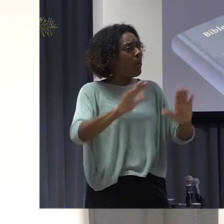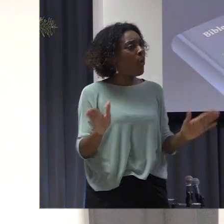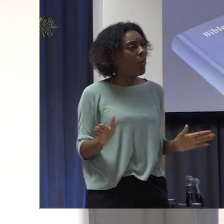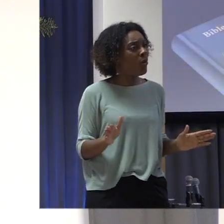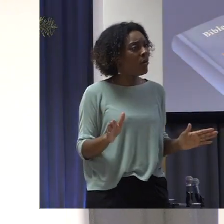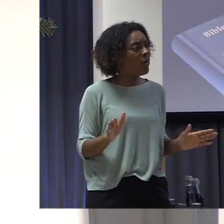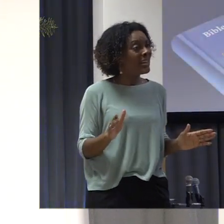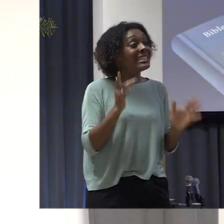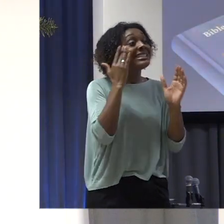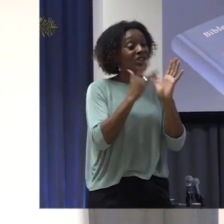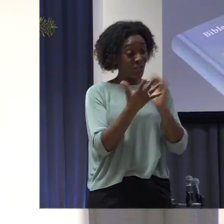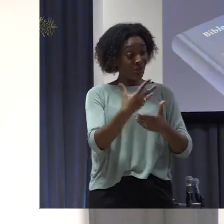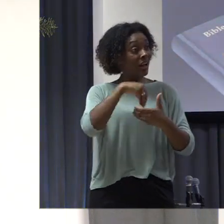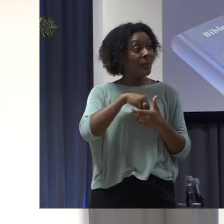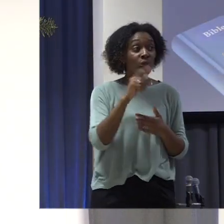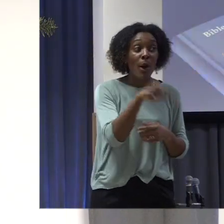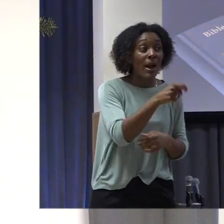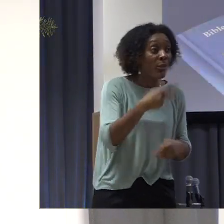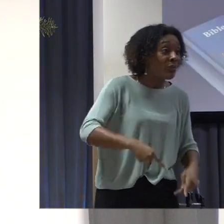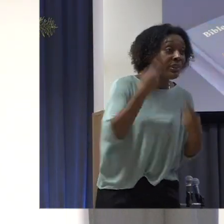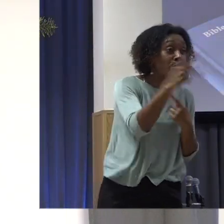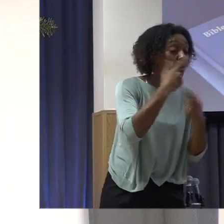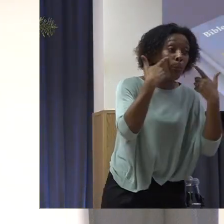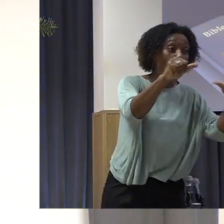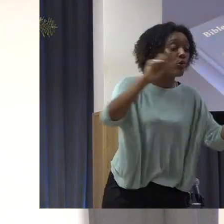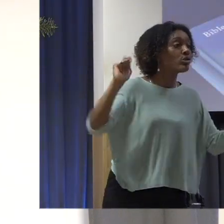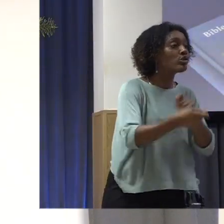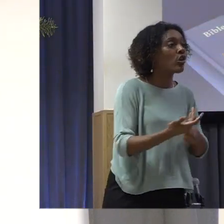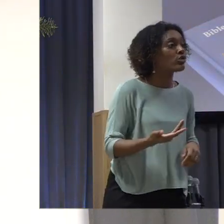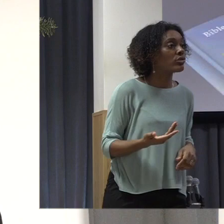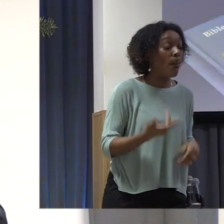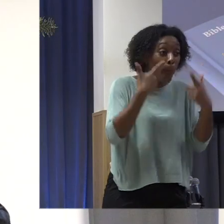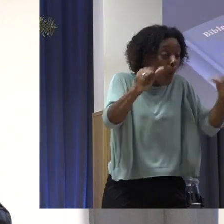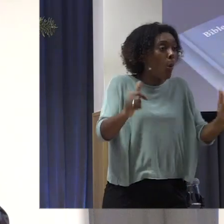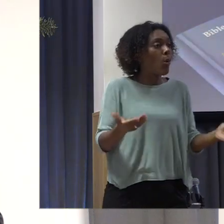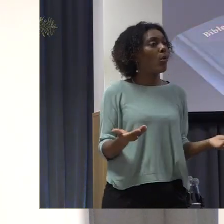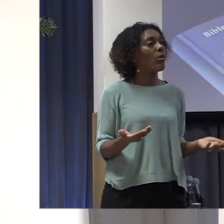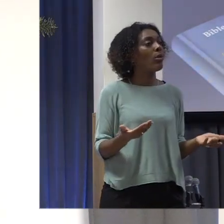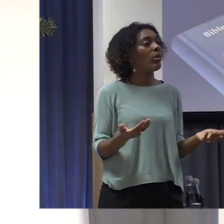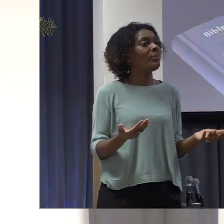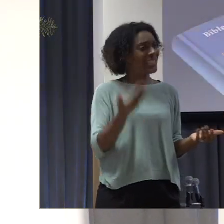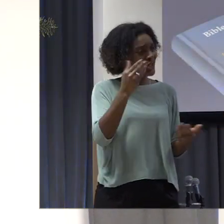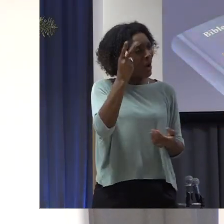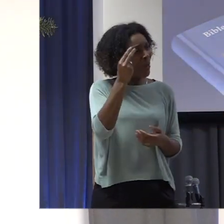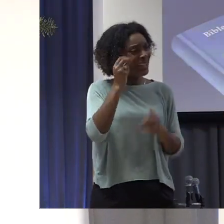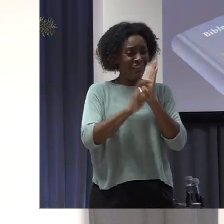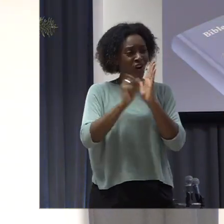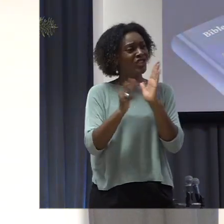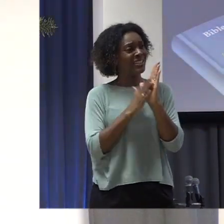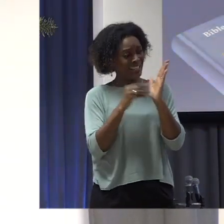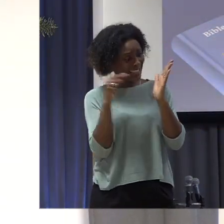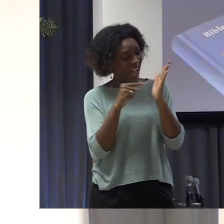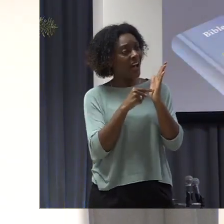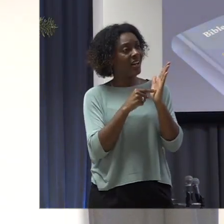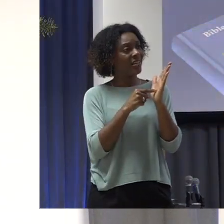changement. Et pourquoi cela? Mais parce que si nous avons compris le message de l'Évangile, eh bien cela veut dire que nous avons compris que